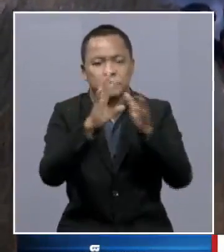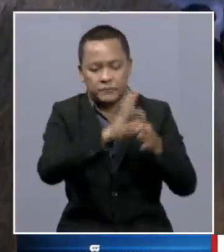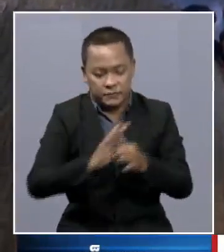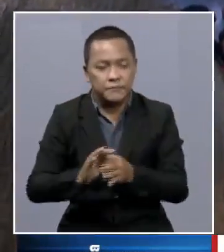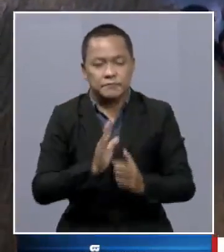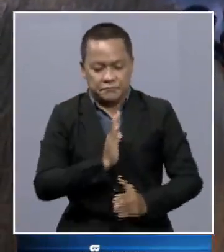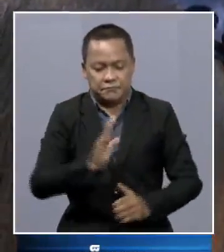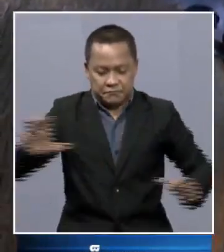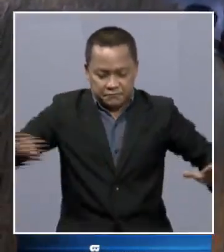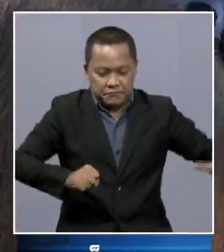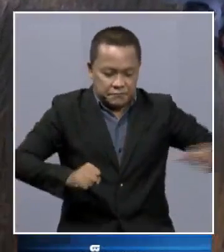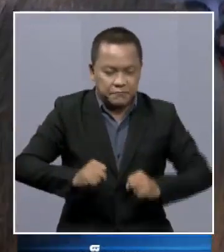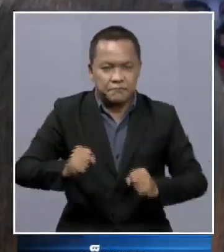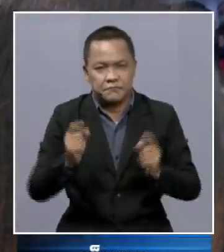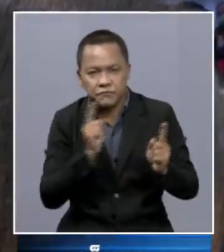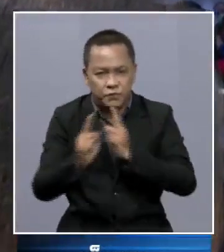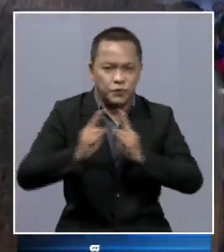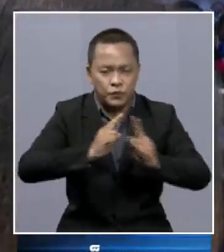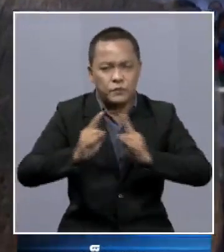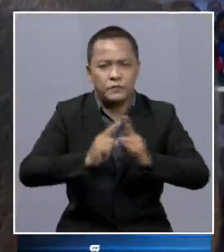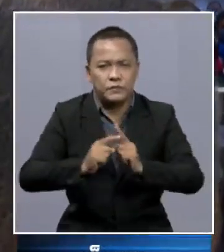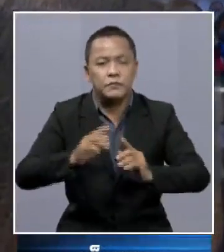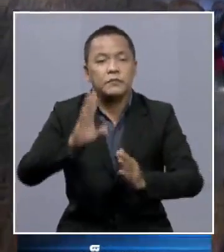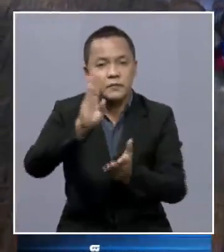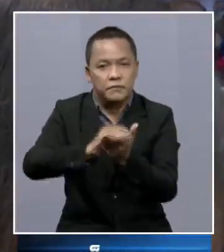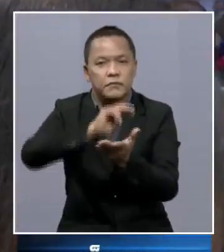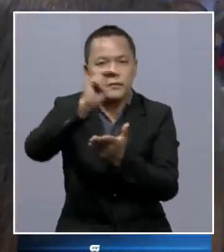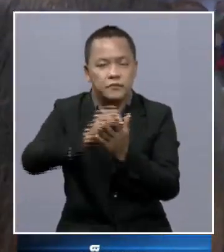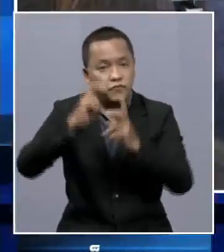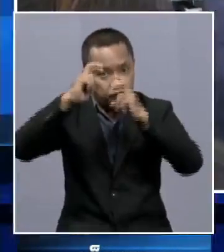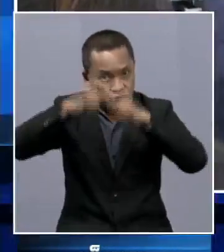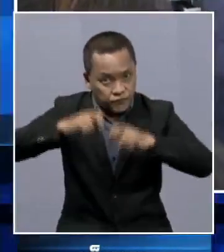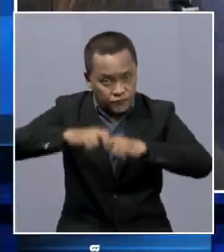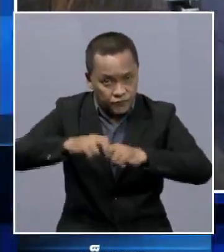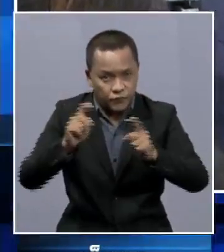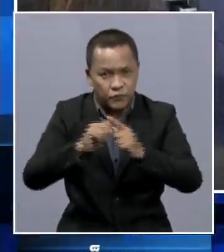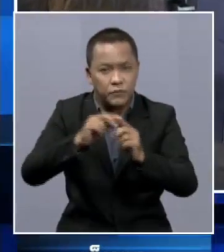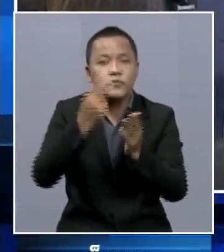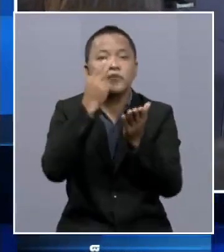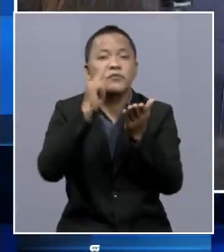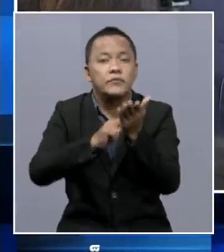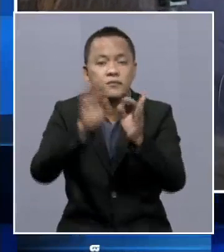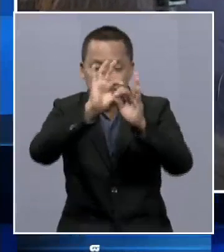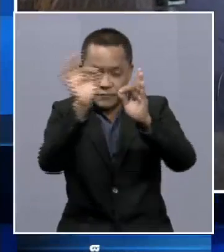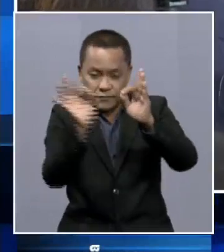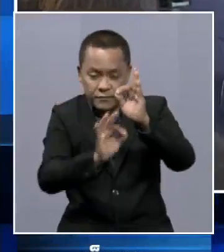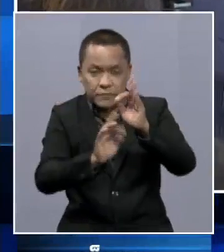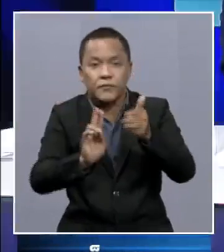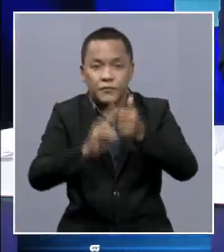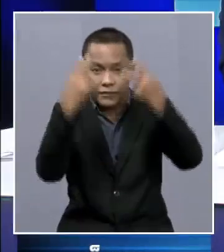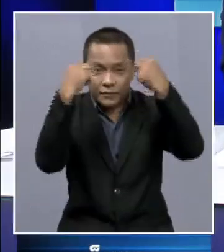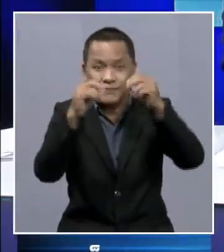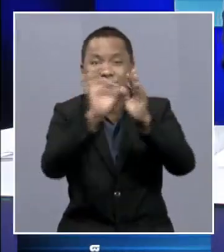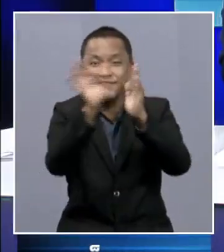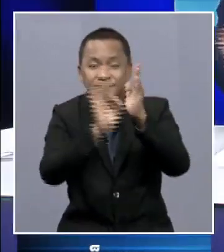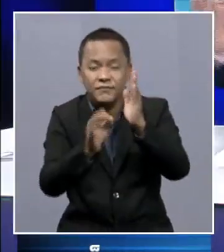อกลางได้ในการข้จัความขัดแย้งเก็บตกเรามาวิทเคระteenต่ออยถึงจดหมายเปิดพระนึกของผลเอกประว